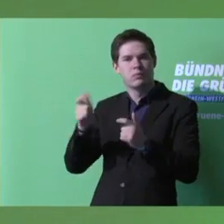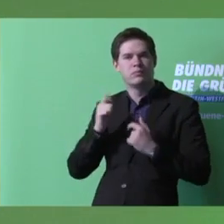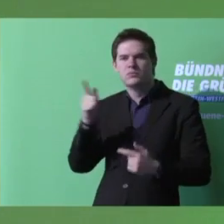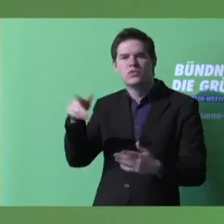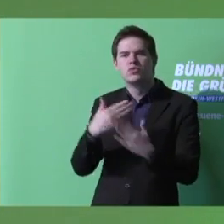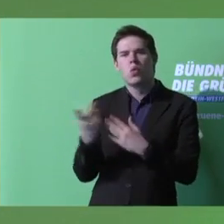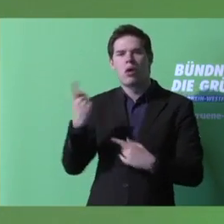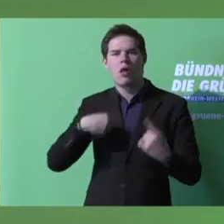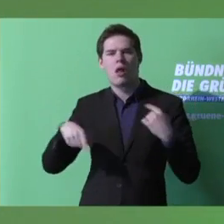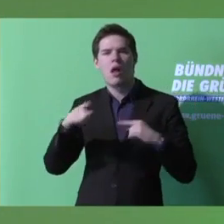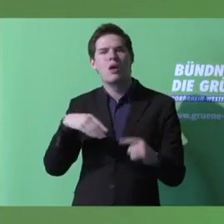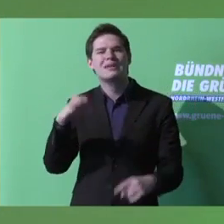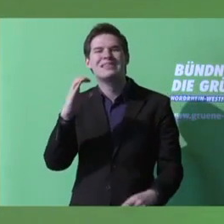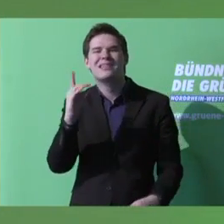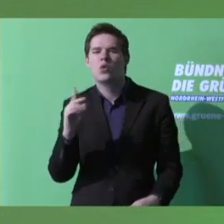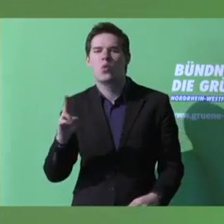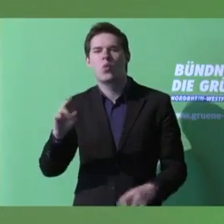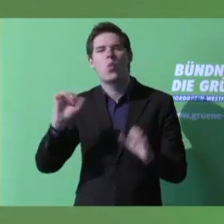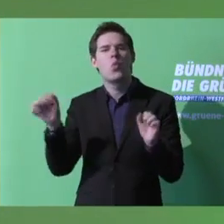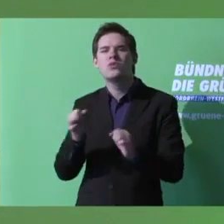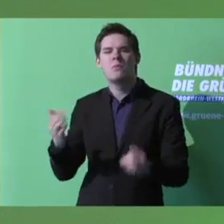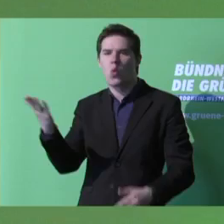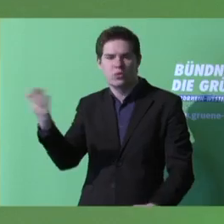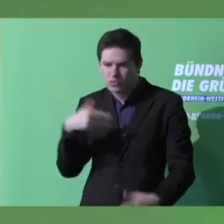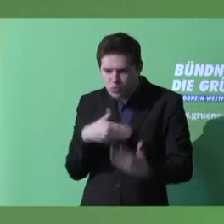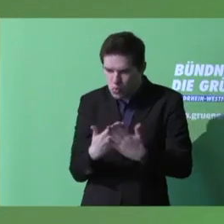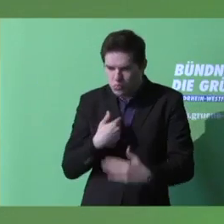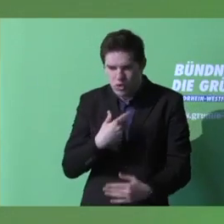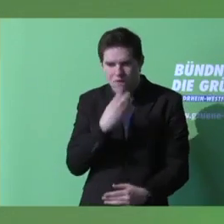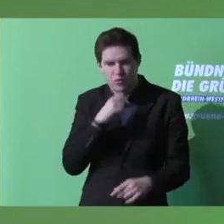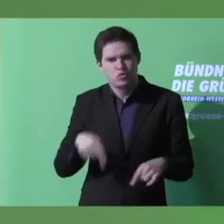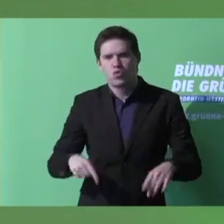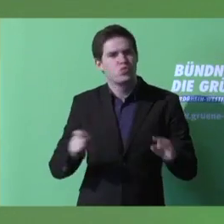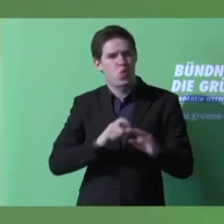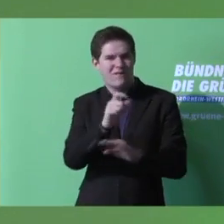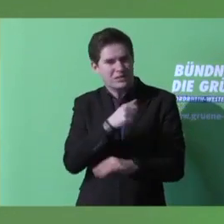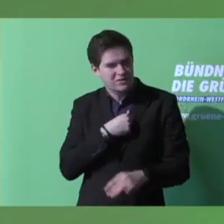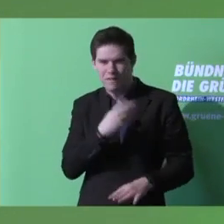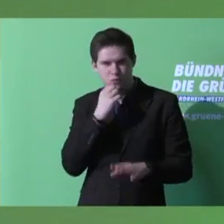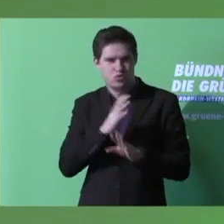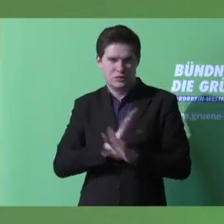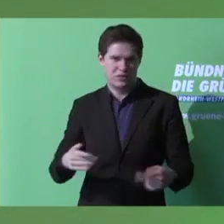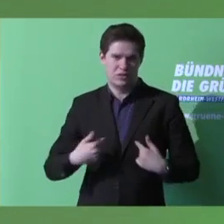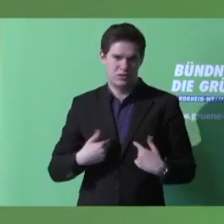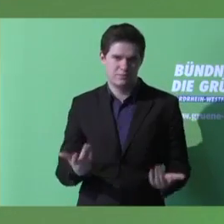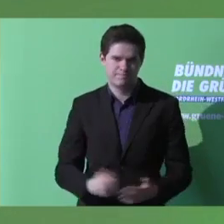der CDU werden wir im Wahlkampf hier in Nordrhein-Westfalen entlarven.